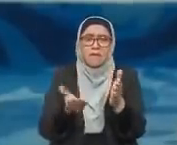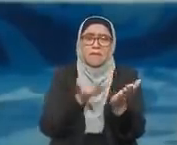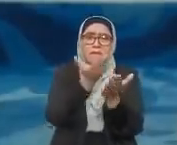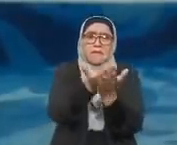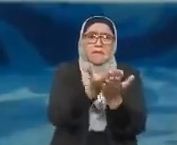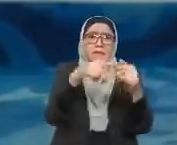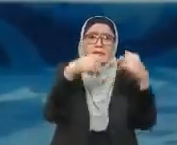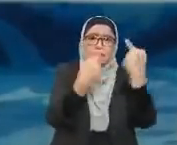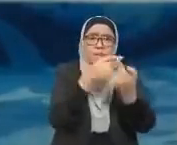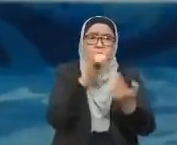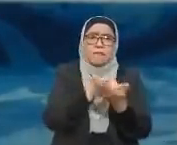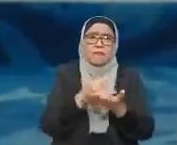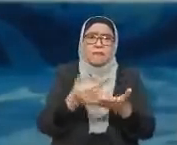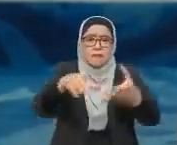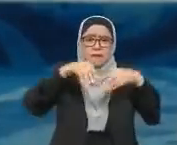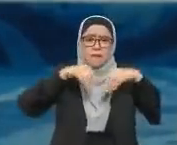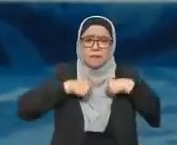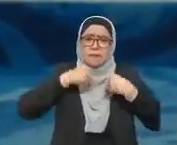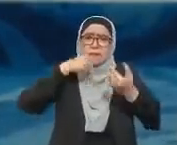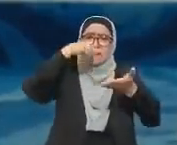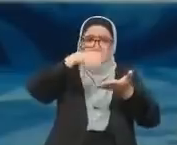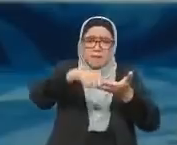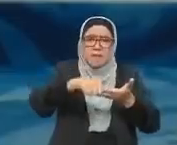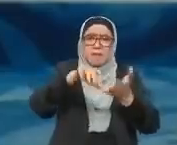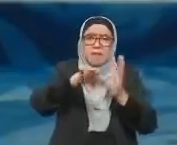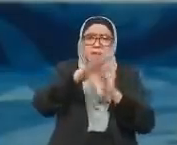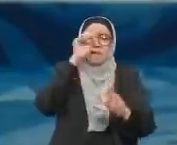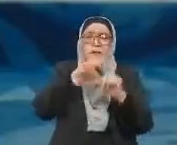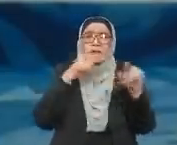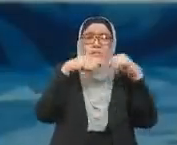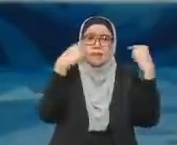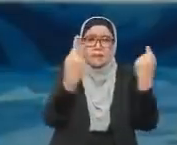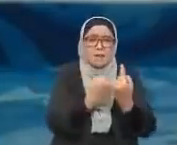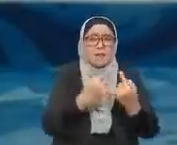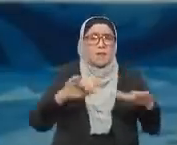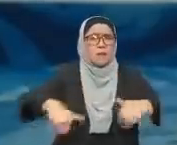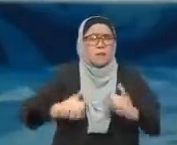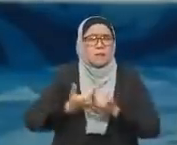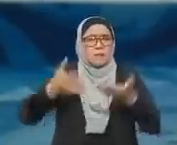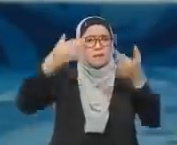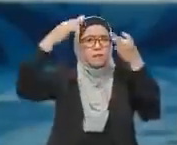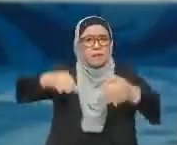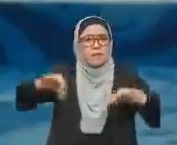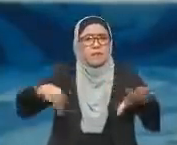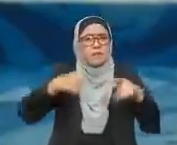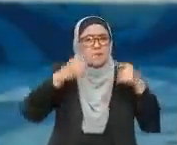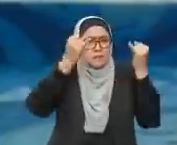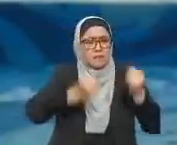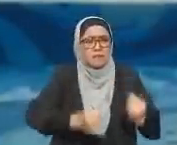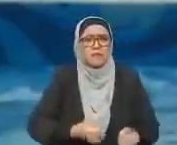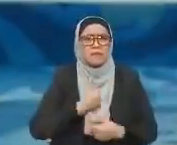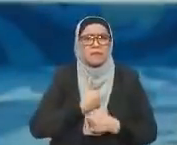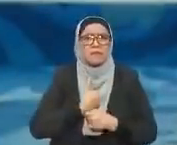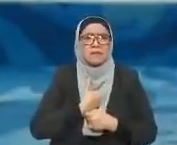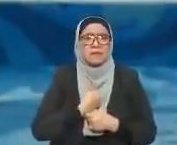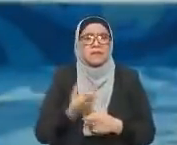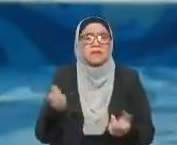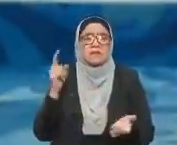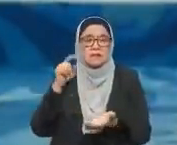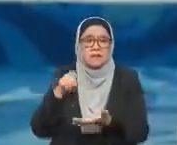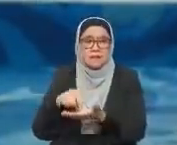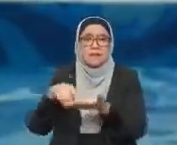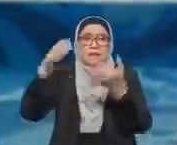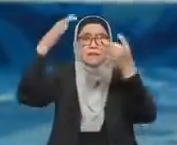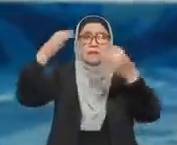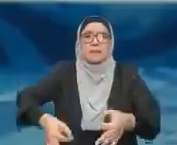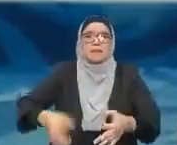mengatakan ini keputusan yang boleh dilakukan sedih yang menepikan kepentingan Pati ini keputusan me contoh makhluk Tuhan